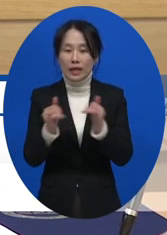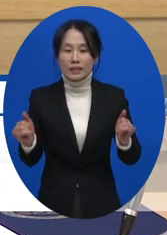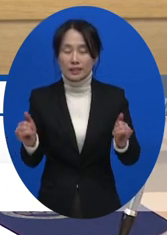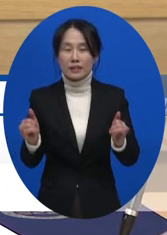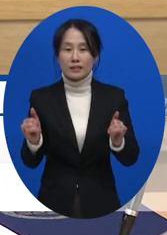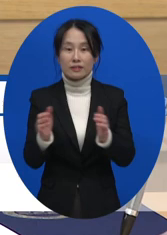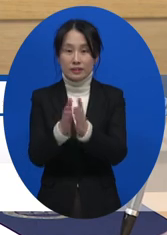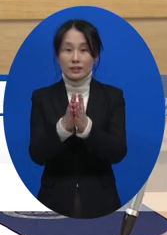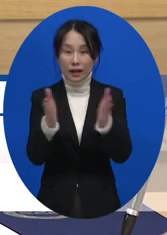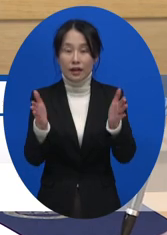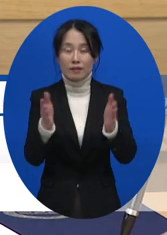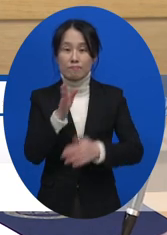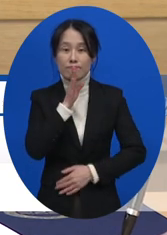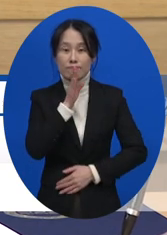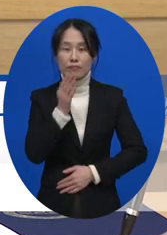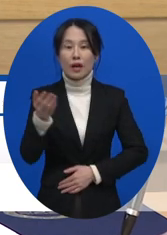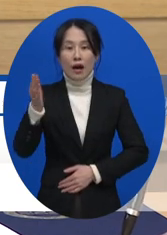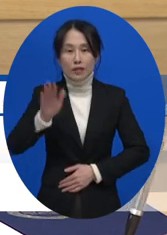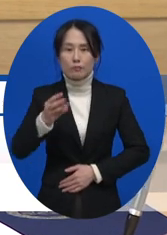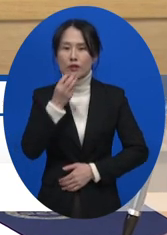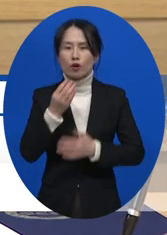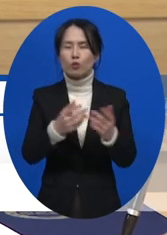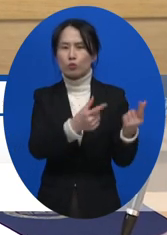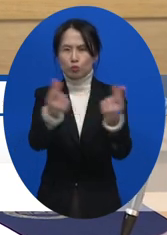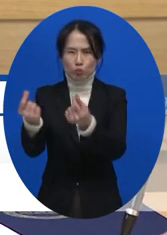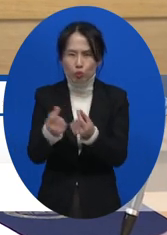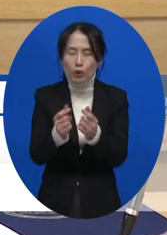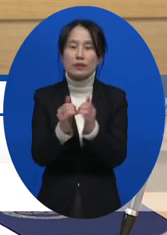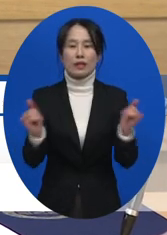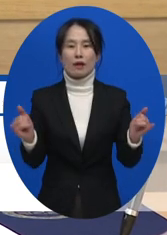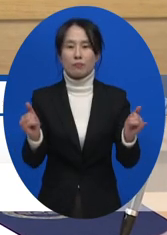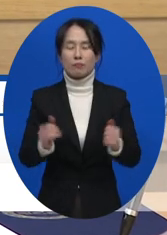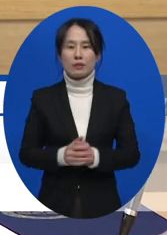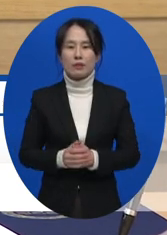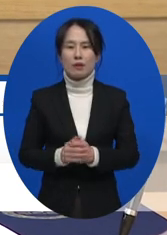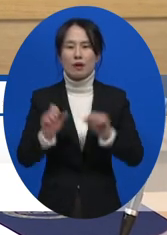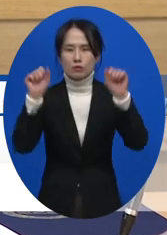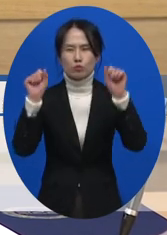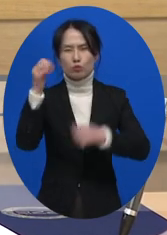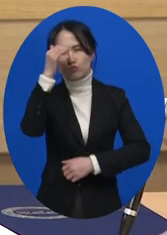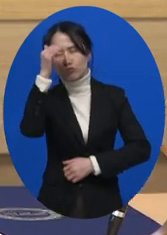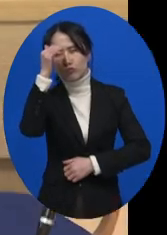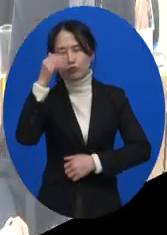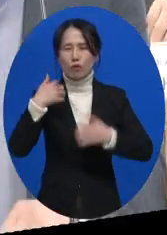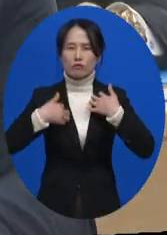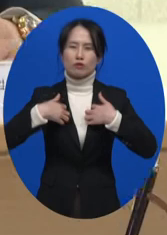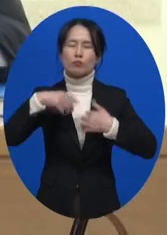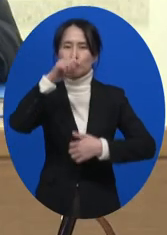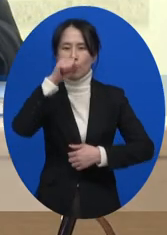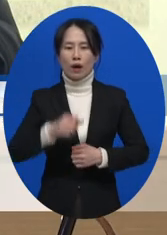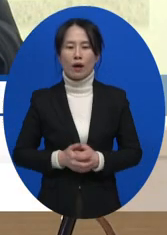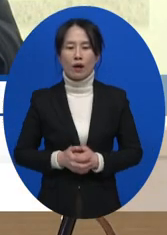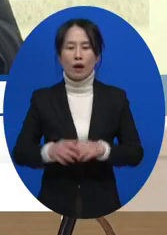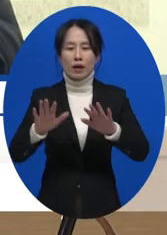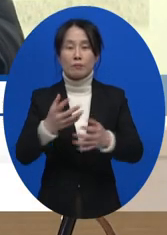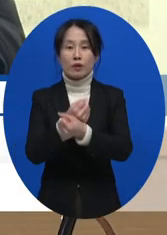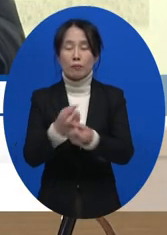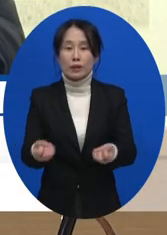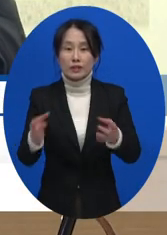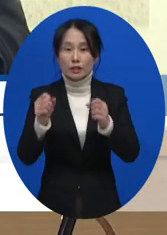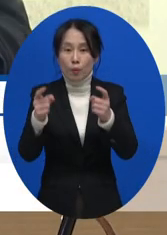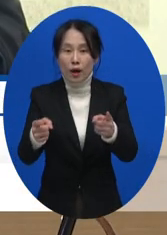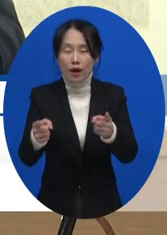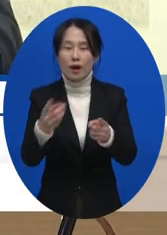그 장애인으로 시작하지만 경기도민 모두가 스포츠를 즐겼으면 좋겠습니다. 이번 협약식을 계기로